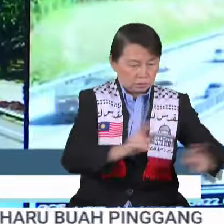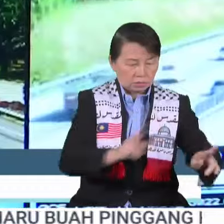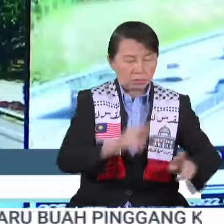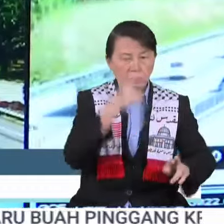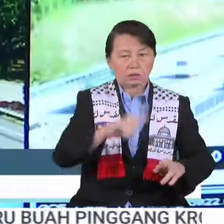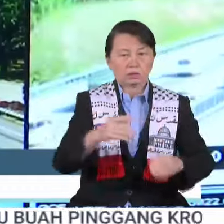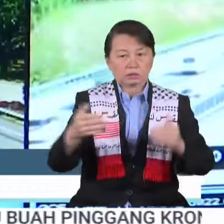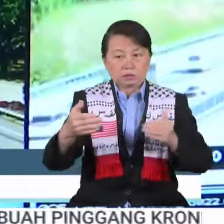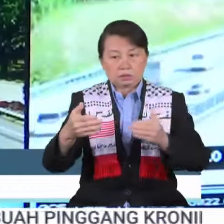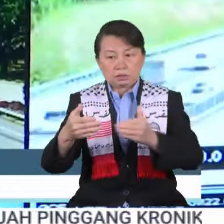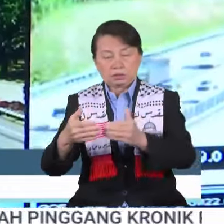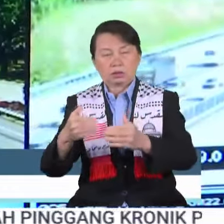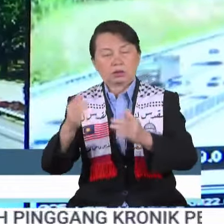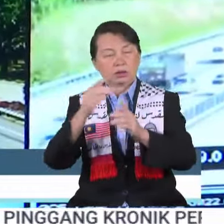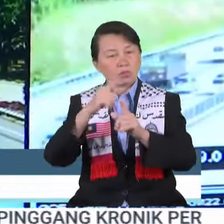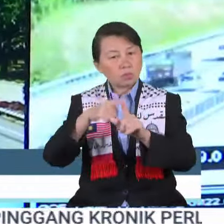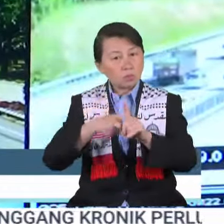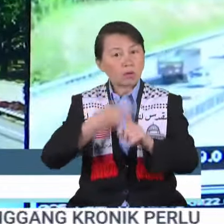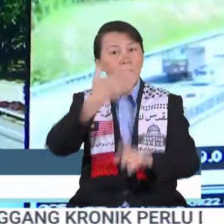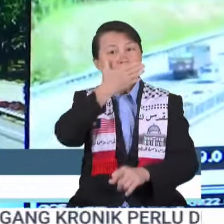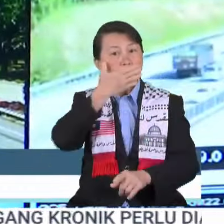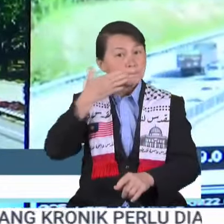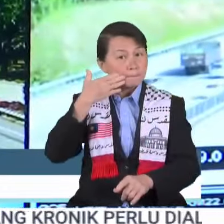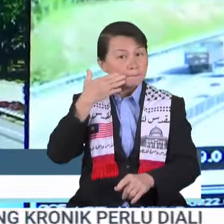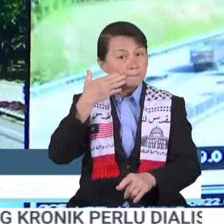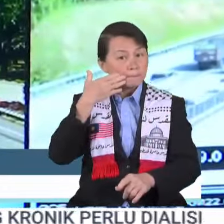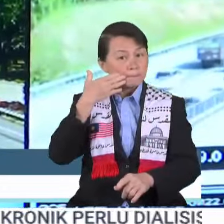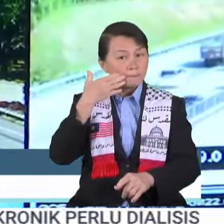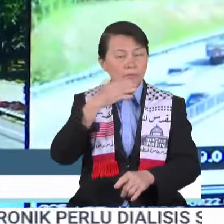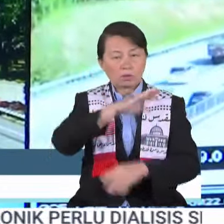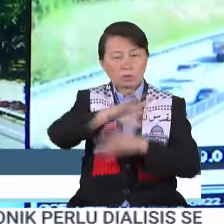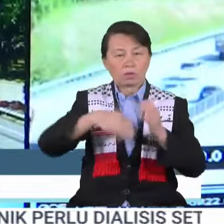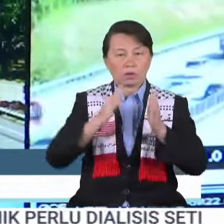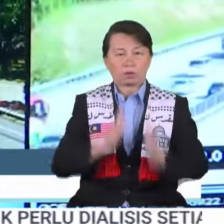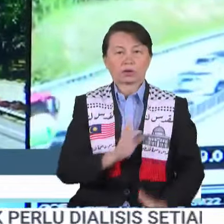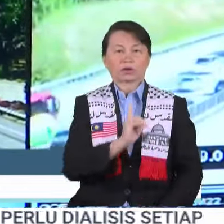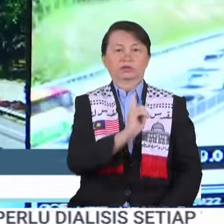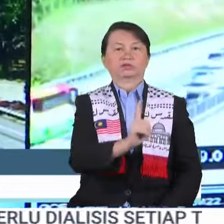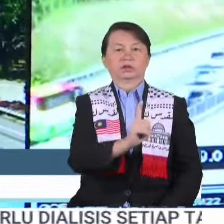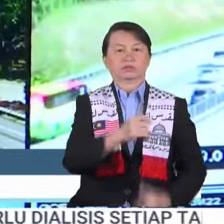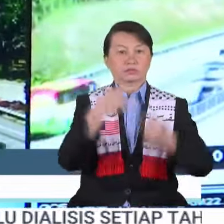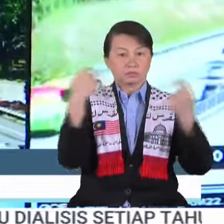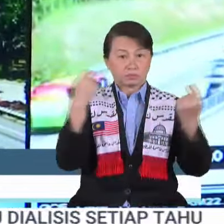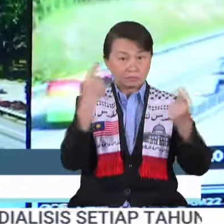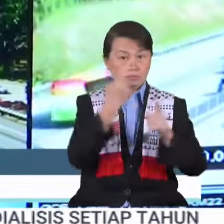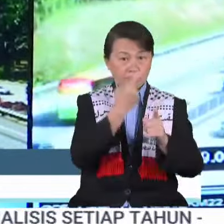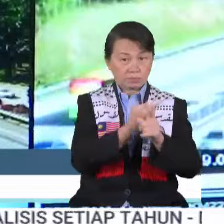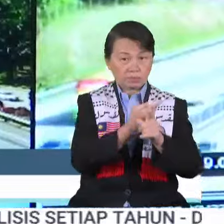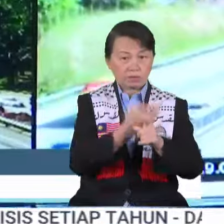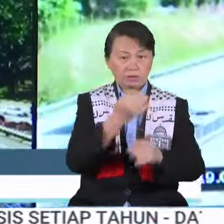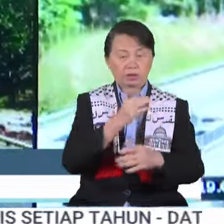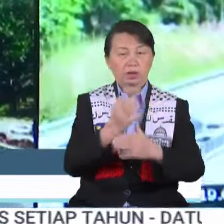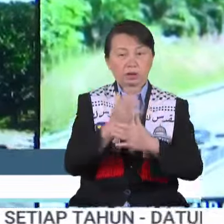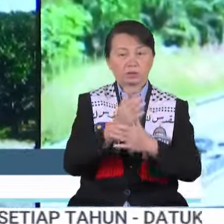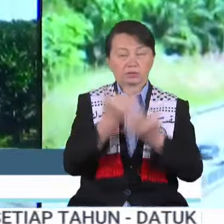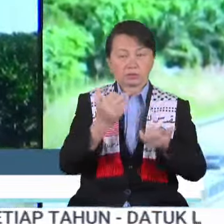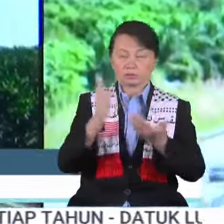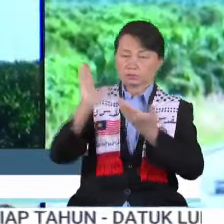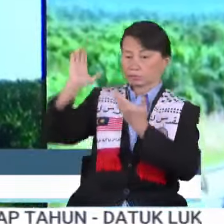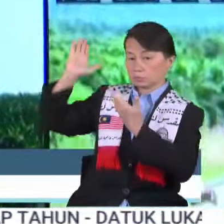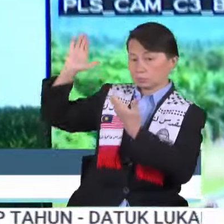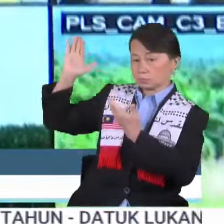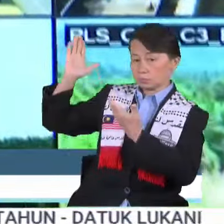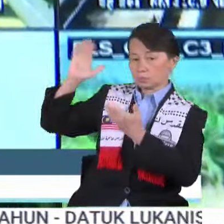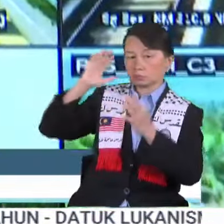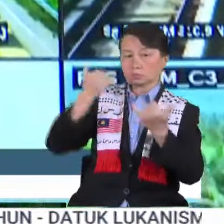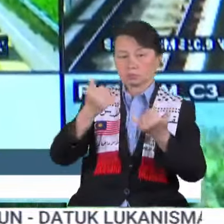persiapan menjelang Ramadan yang akan disambut oleh umat Islam. Dan apa yang saya dapat kongsikan di sini, saudara, tinjauan